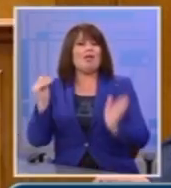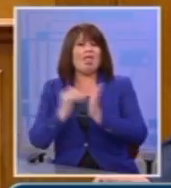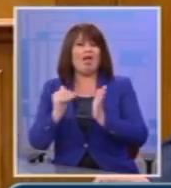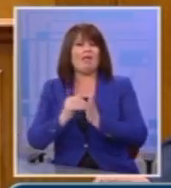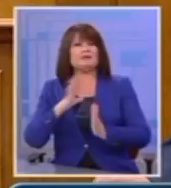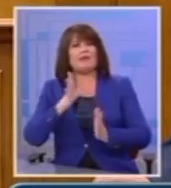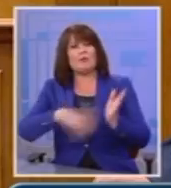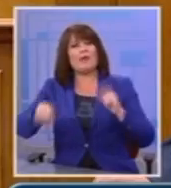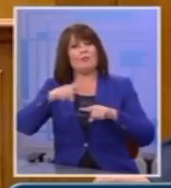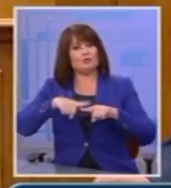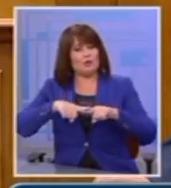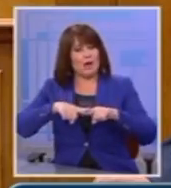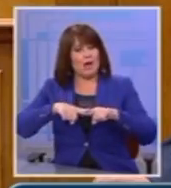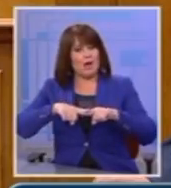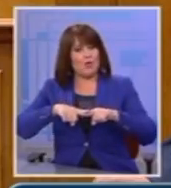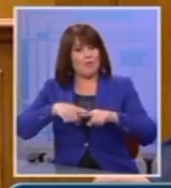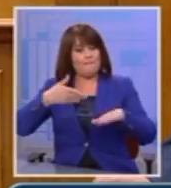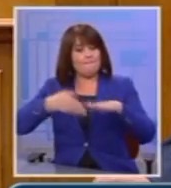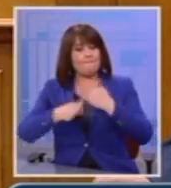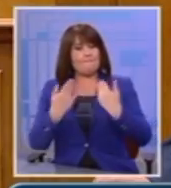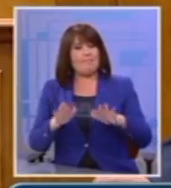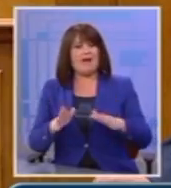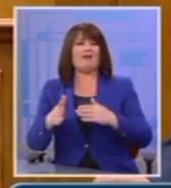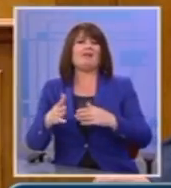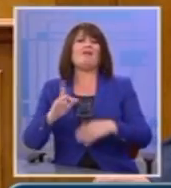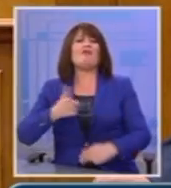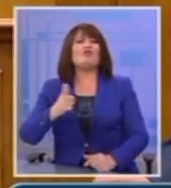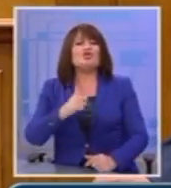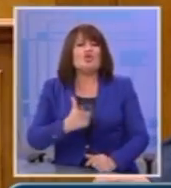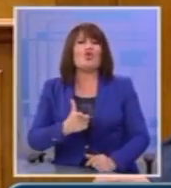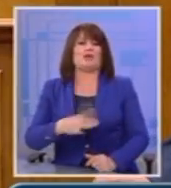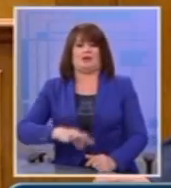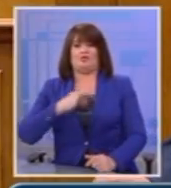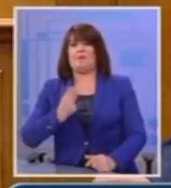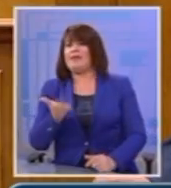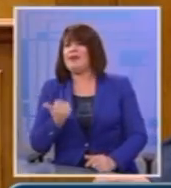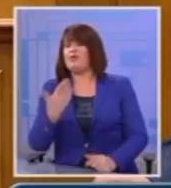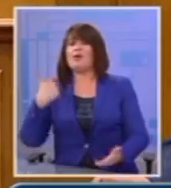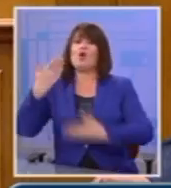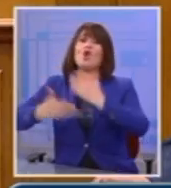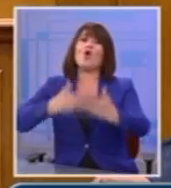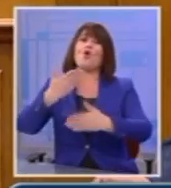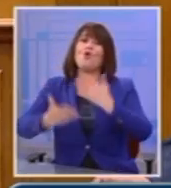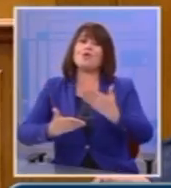ανθρώπων που έχουν βιώσει τη φτώχεια και την αναξιοπρέπεια όλα αυτά τα χρόνια.